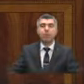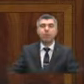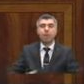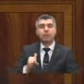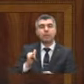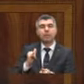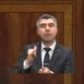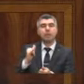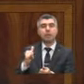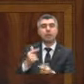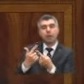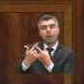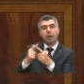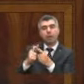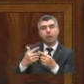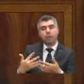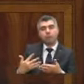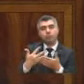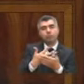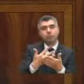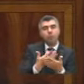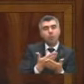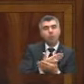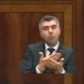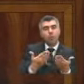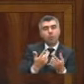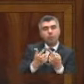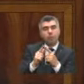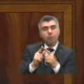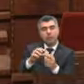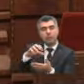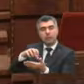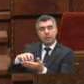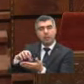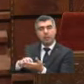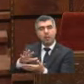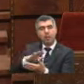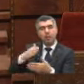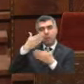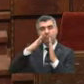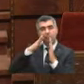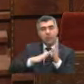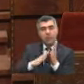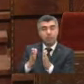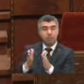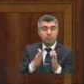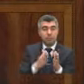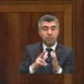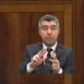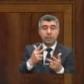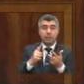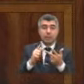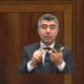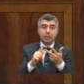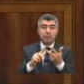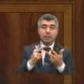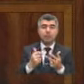مستدامة لمختلف الشركاء على المستوى الترابي. المحور الثالث هو على مستوى